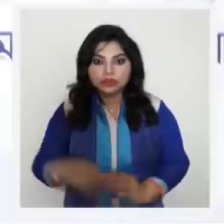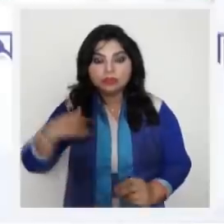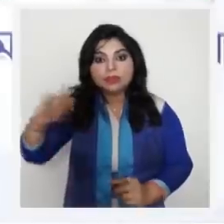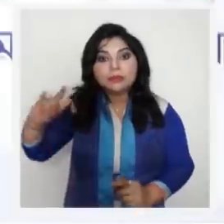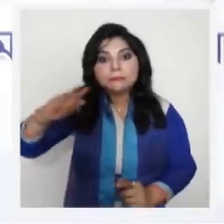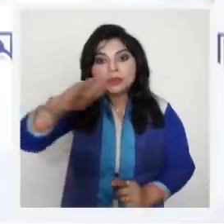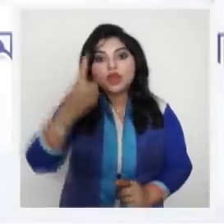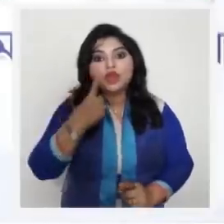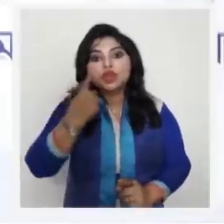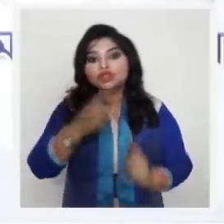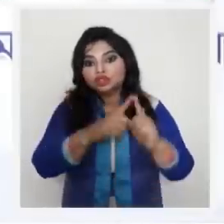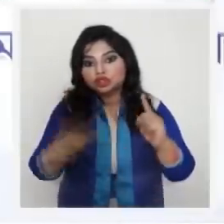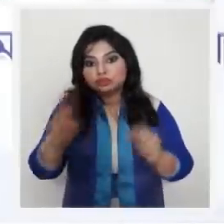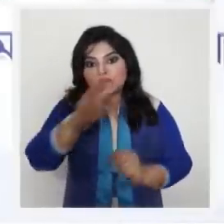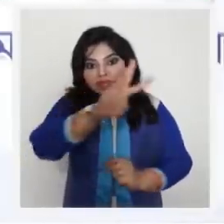4,217 জন চিকিৎসক।